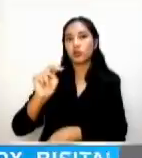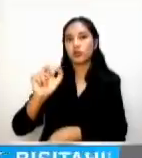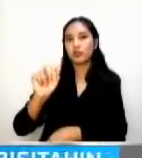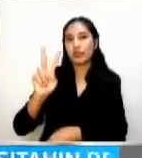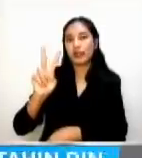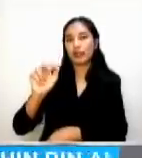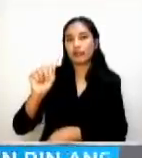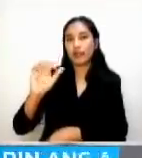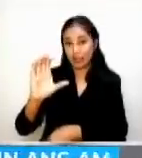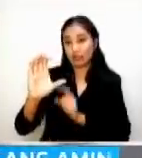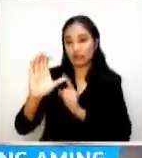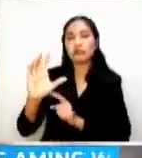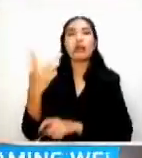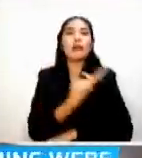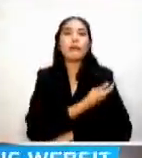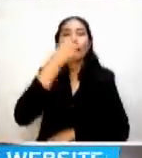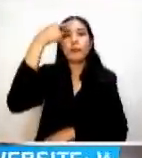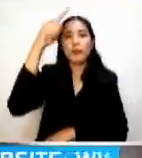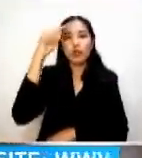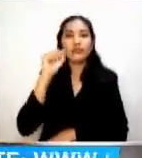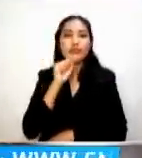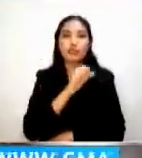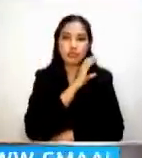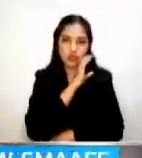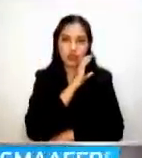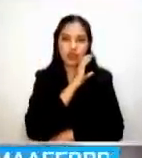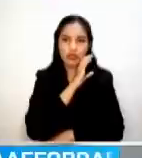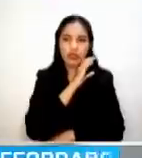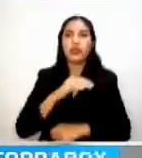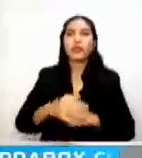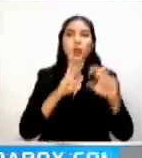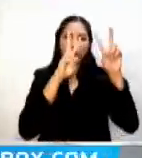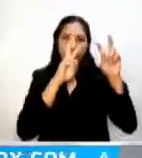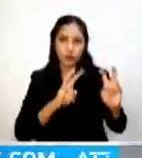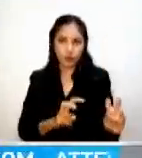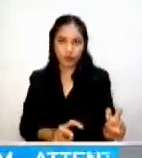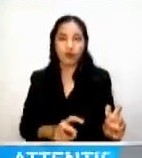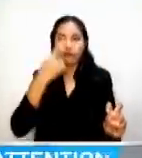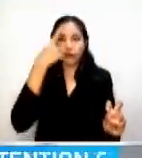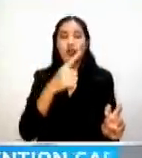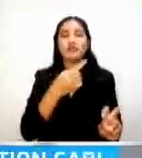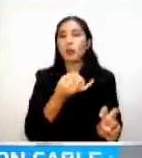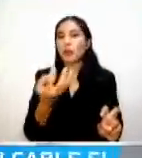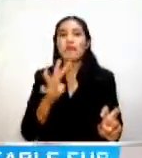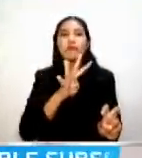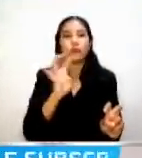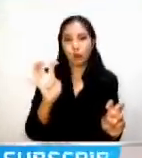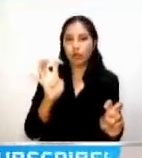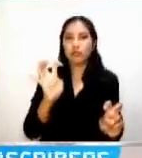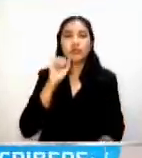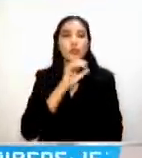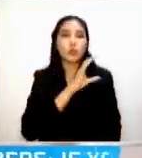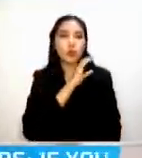sa rekomendasyon ng Vaccine Expert Panel sa paggamit ng CoronaVac sa mahigit 400 seniors sa China at Brazil. Sa datos,